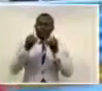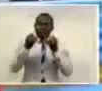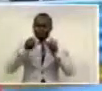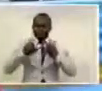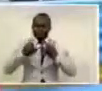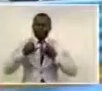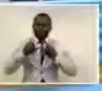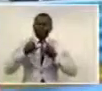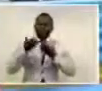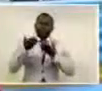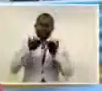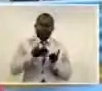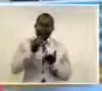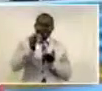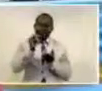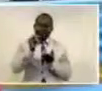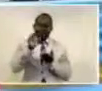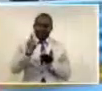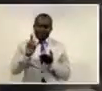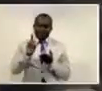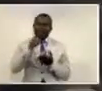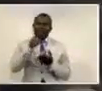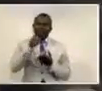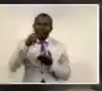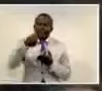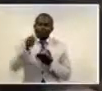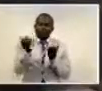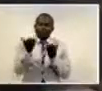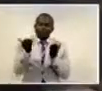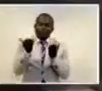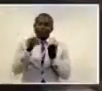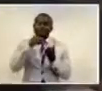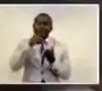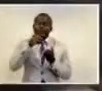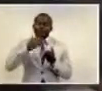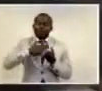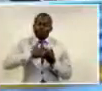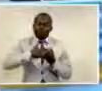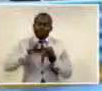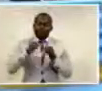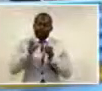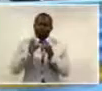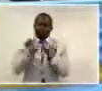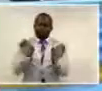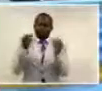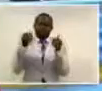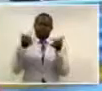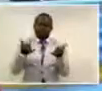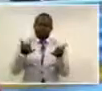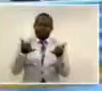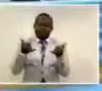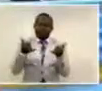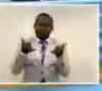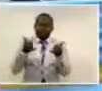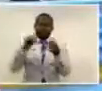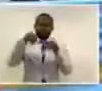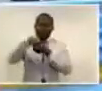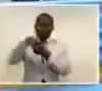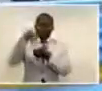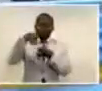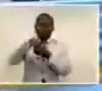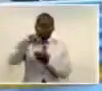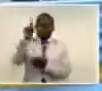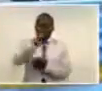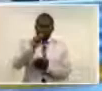ngo nizanye indangamuntu y'umuntu. Bwana yako yuko wapi? Mugabo wanje twaratandukanye ubu Arusha